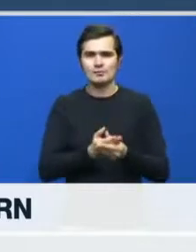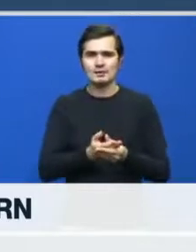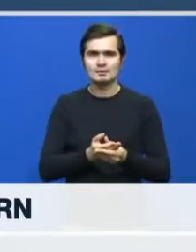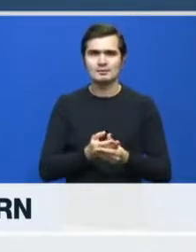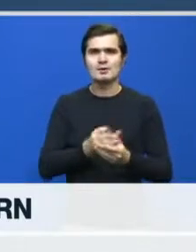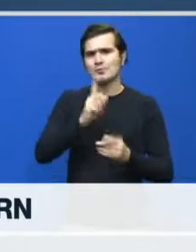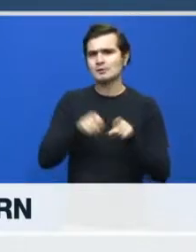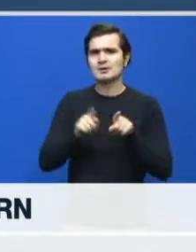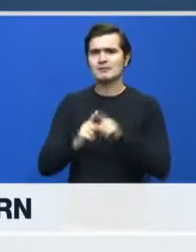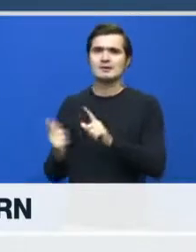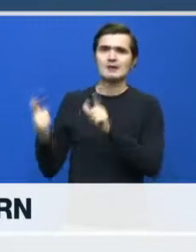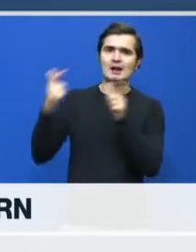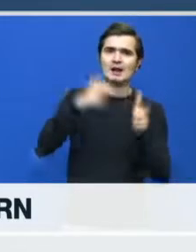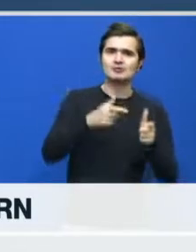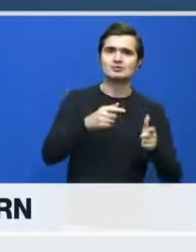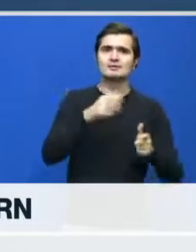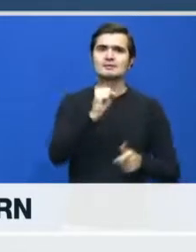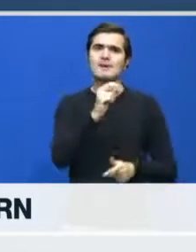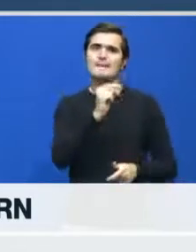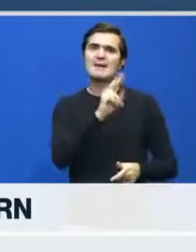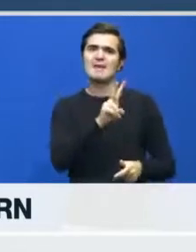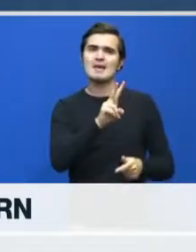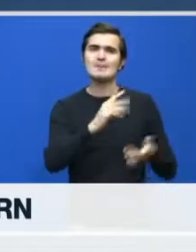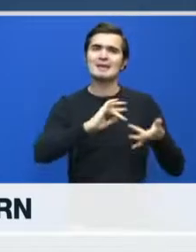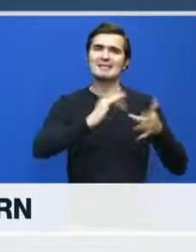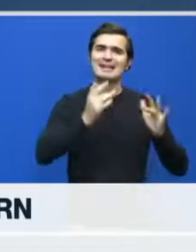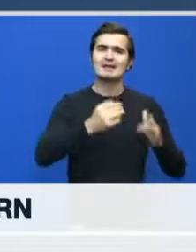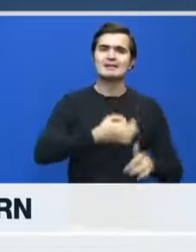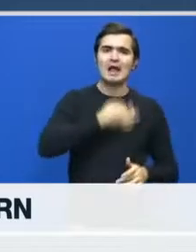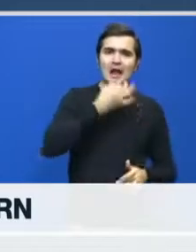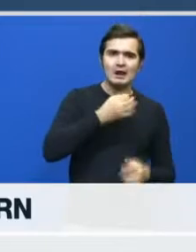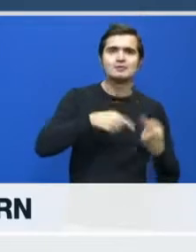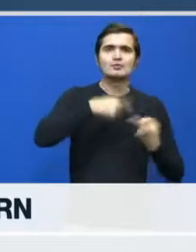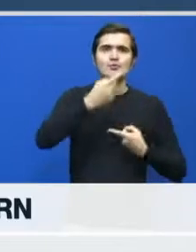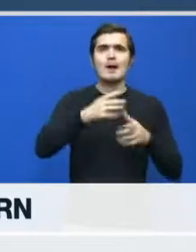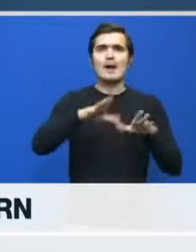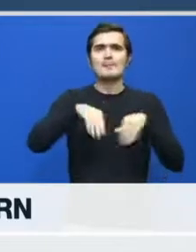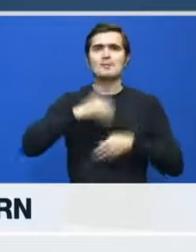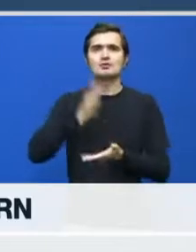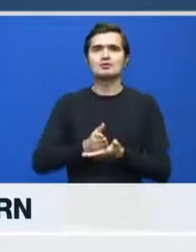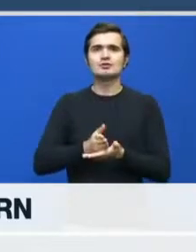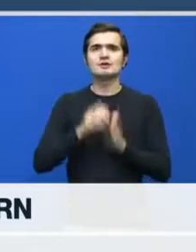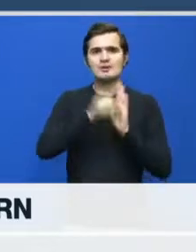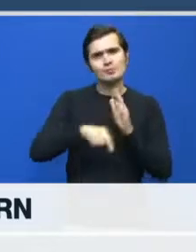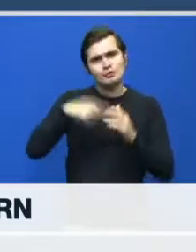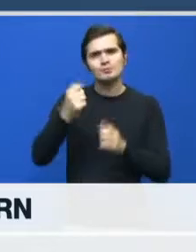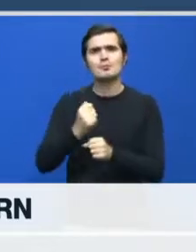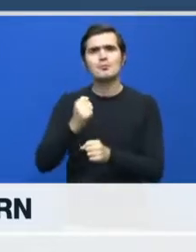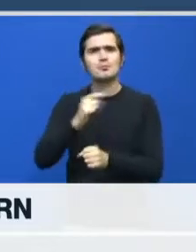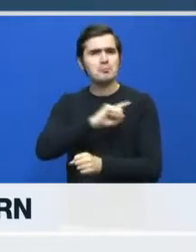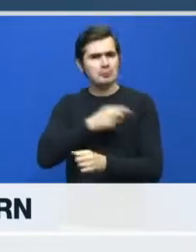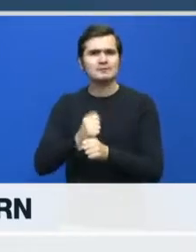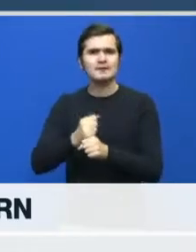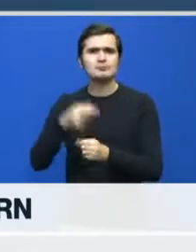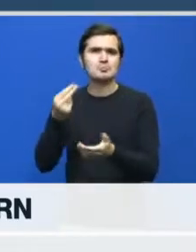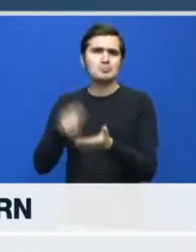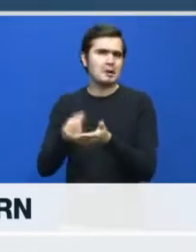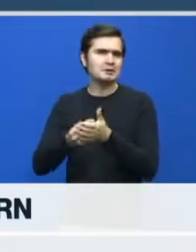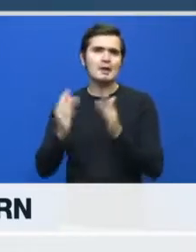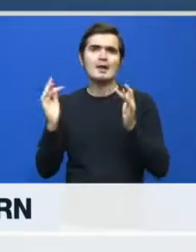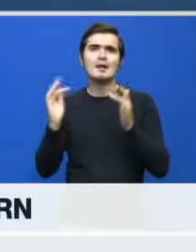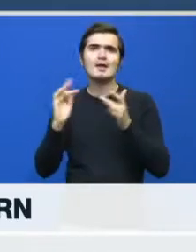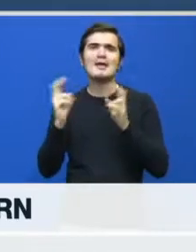spațiu privat virtual declarația, vei primi decizia de impunere și vei putea să faci plata tot electronic dacă dorești acest lucru.